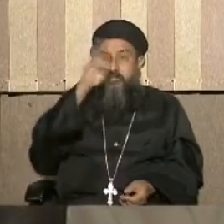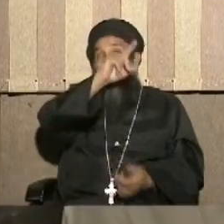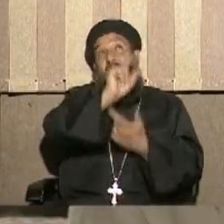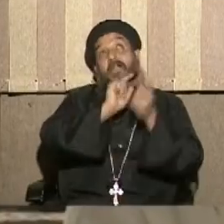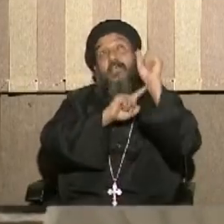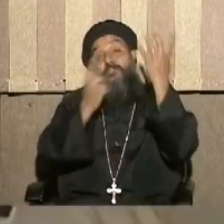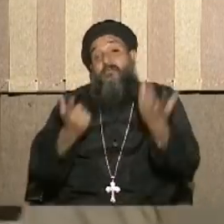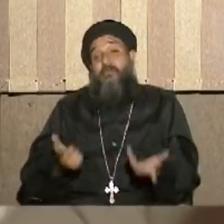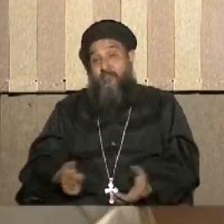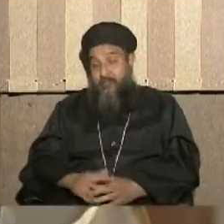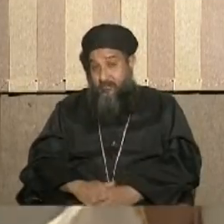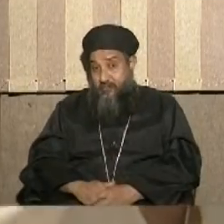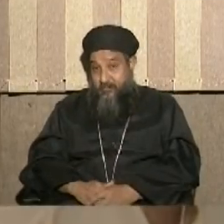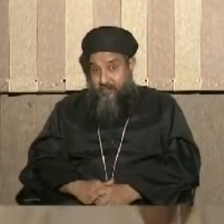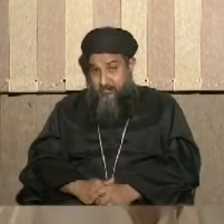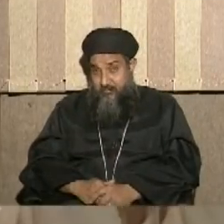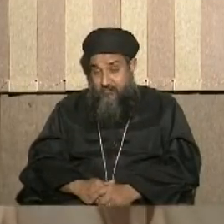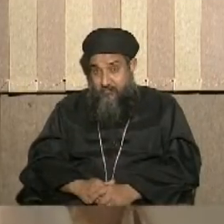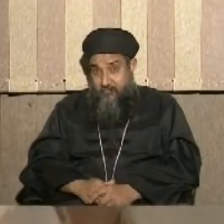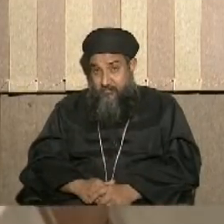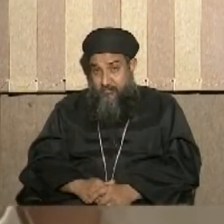ايه دي جرالها ايه؟